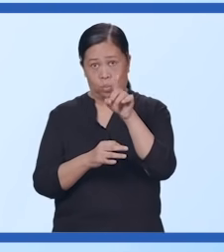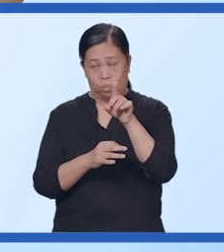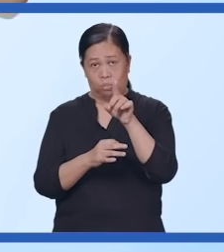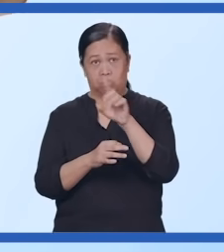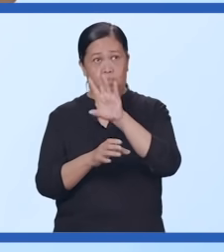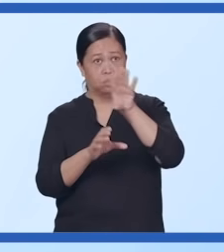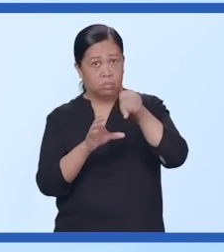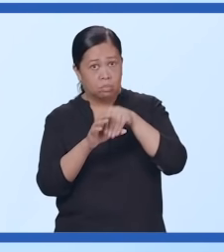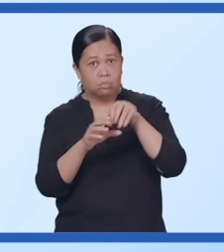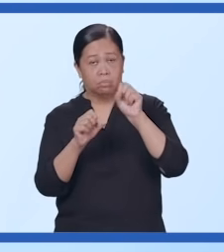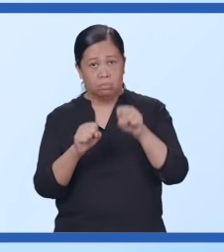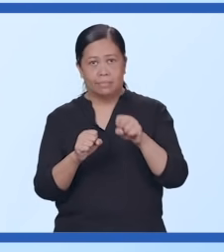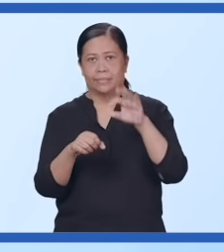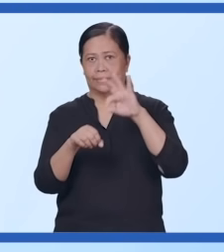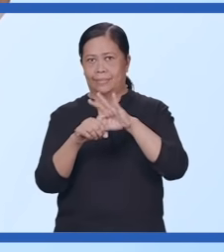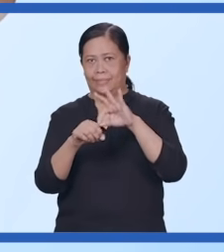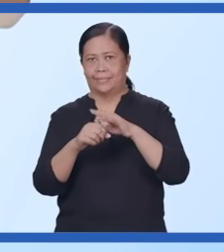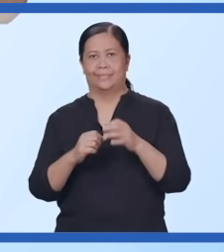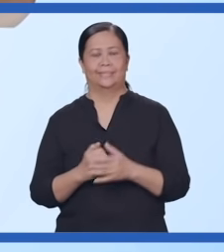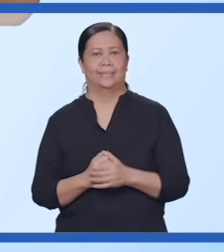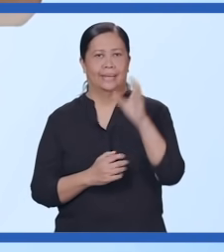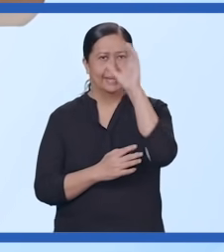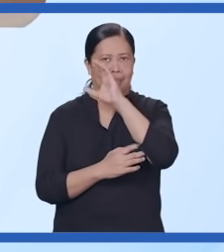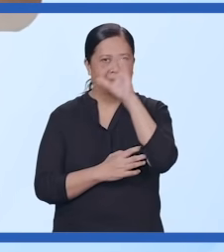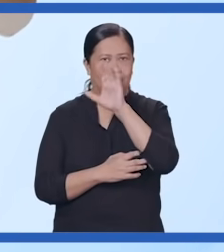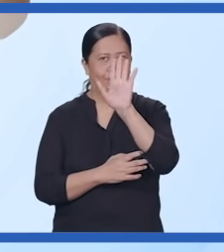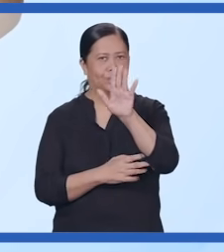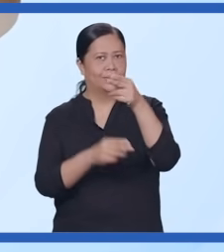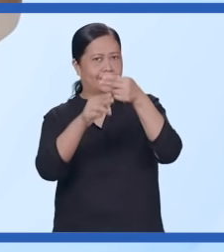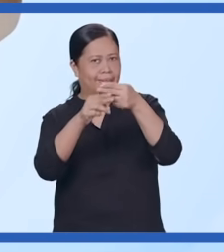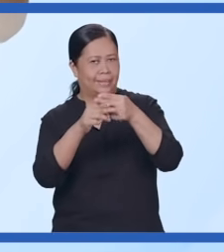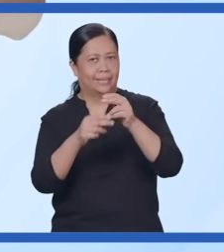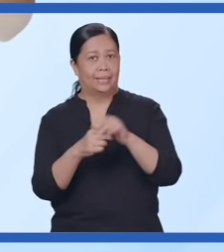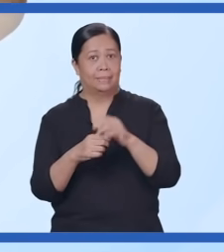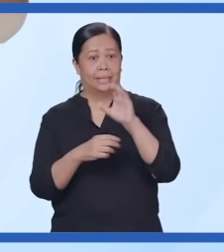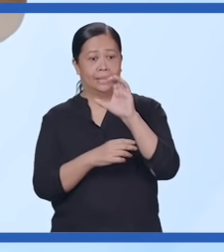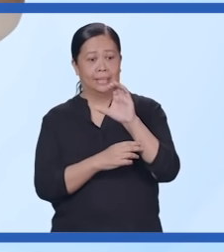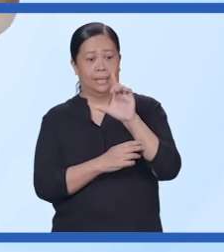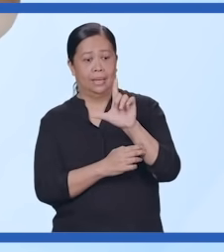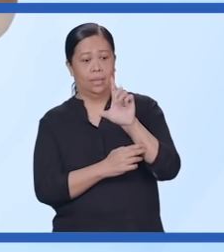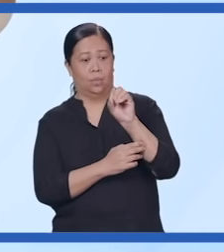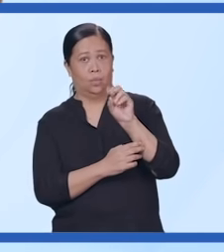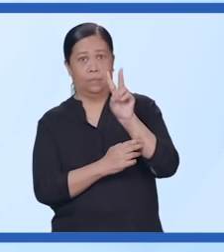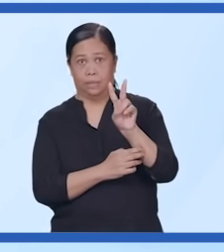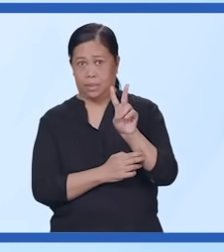po ay qualified para bumoto. Hanapin lamang po ang inyong pangalan sa